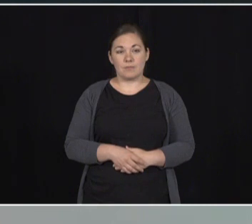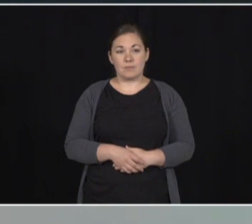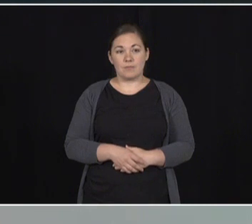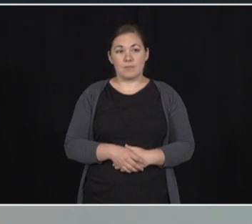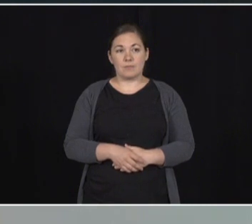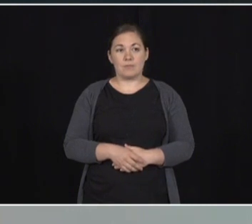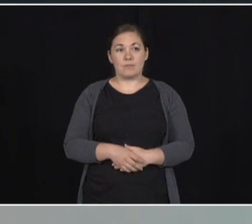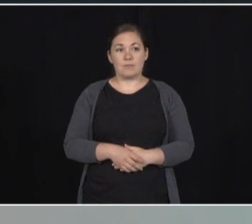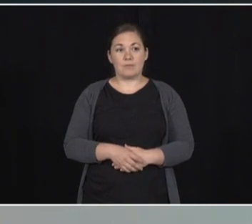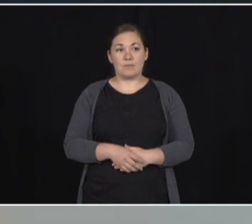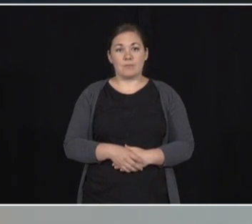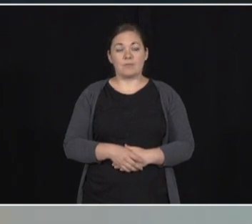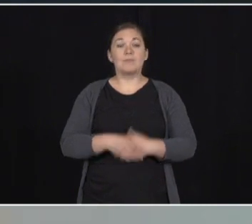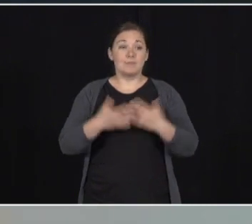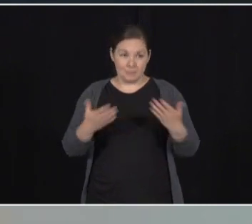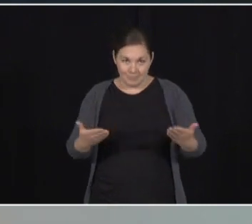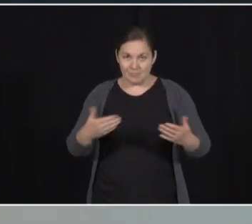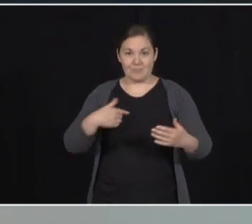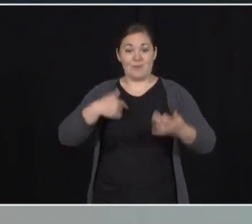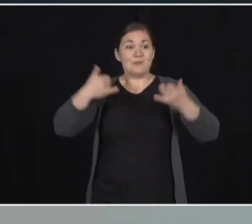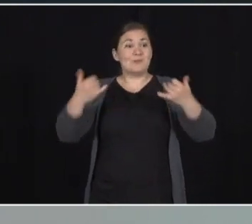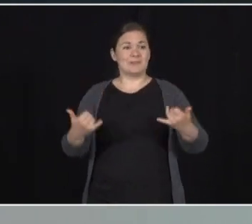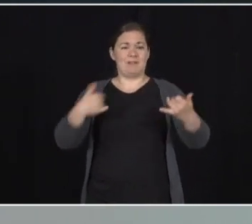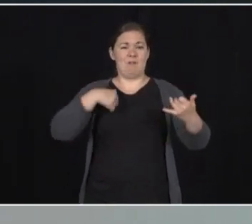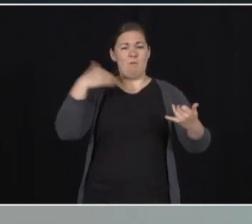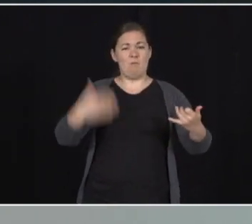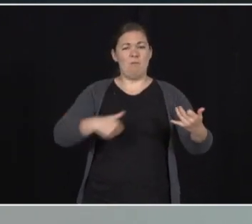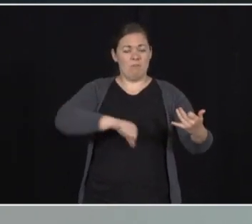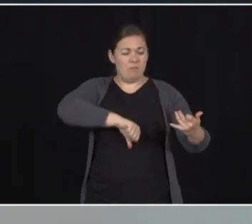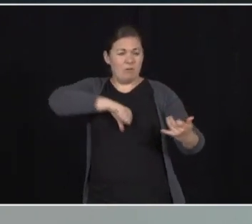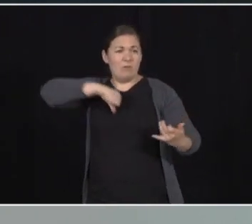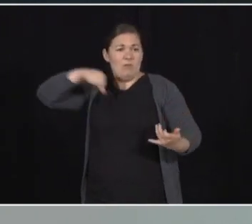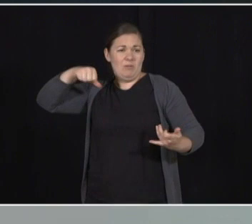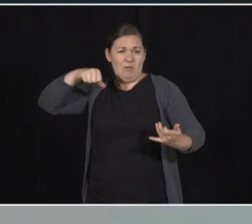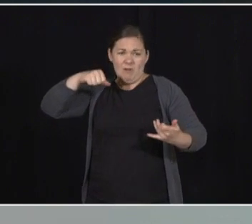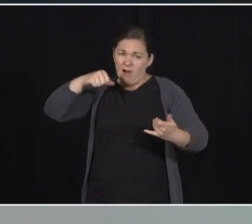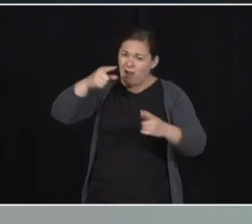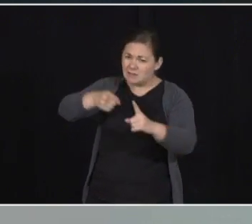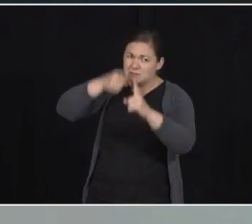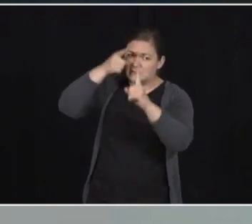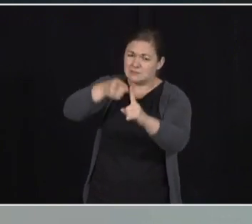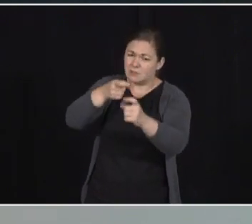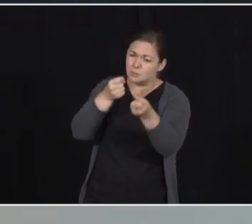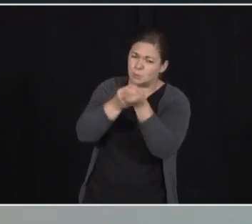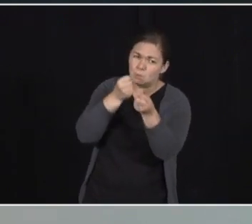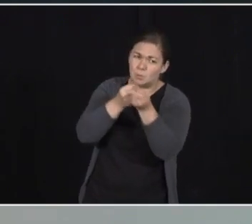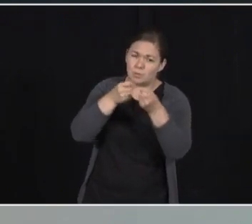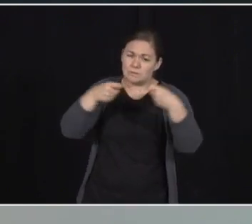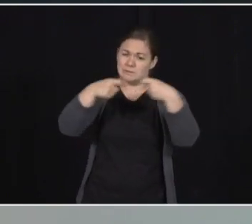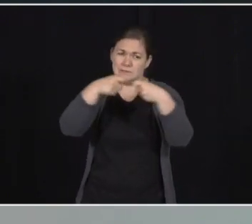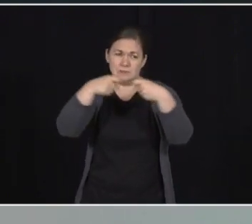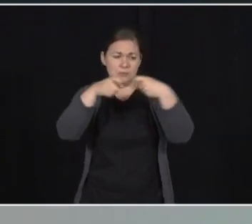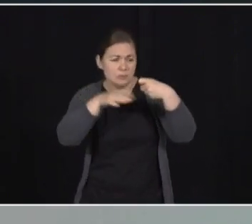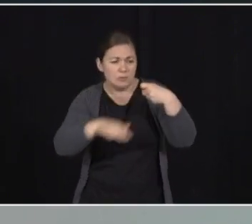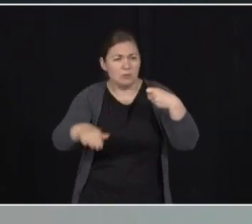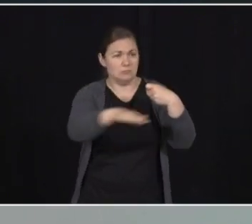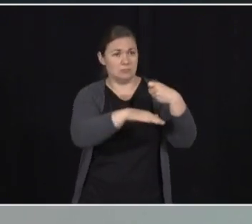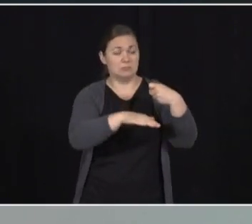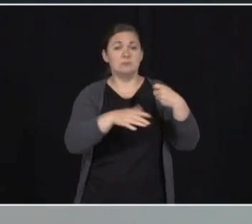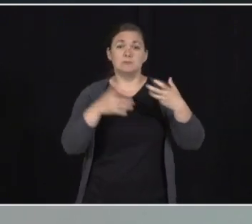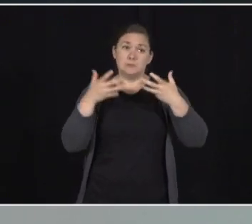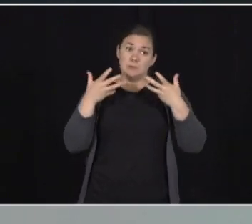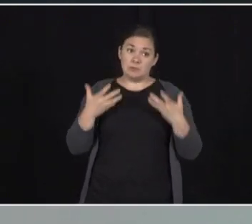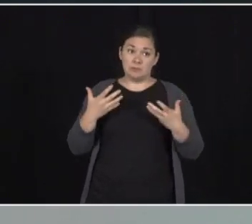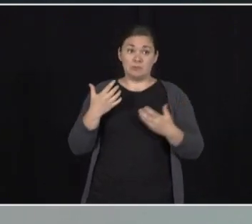dollars. Today, we're proud to announce targeted support for electricity consumers as we continue to spend more time in our